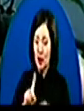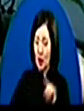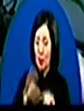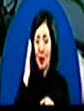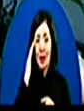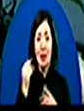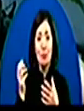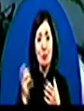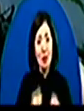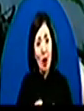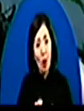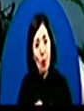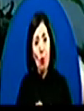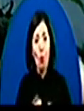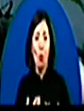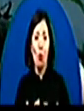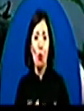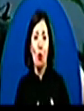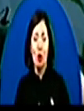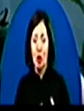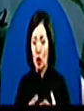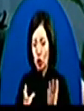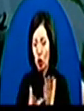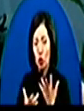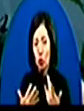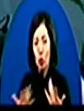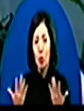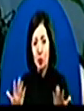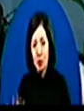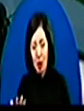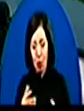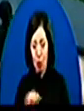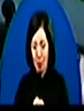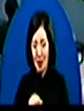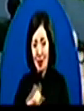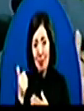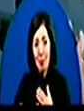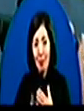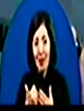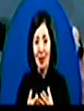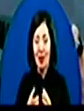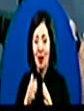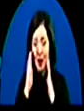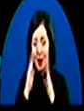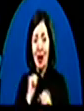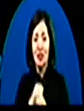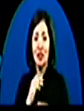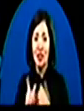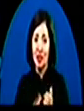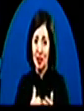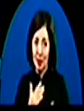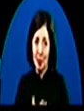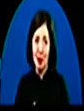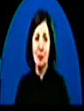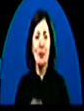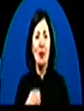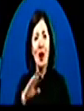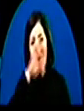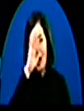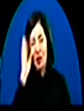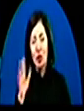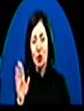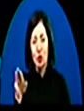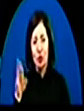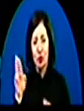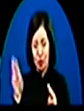хэмжээнүүд авах вэ гэдэг тэр тоног төөрөмж бусад бэлэн байдлыг хангах тал дээр ажиллах хэрэгтэй байна. За ангаахын шинжилгээ ухааны